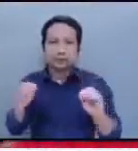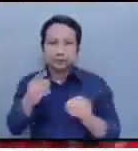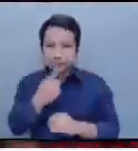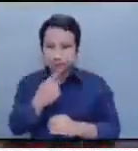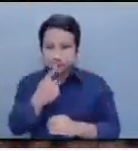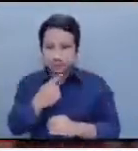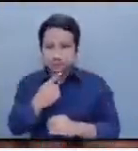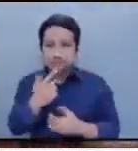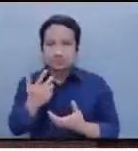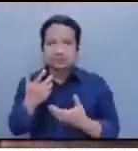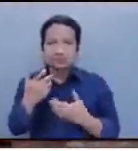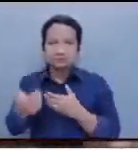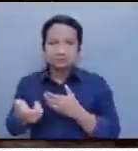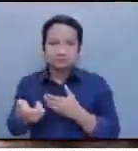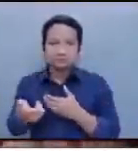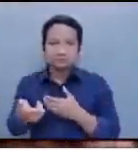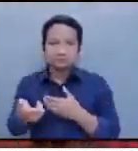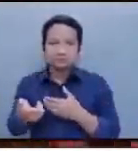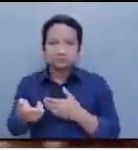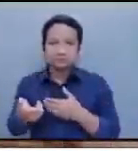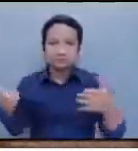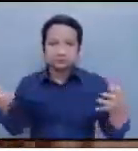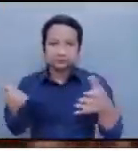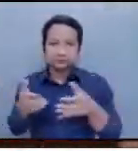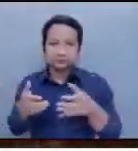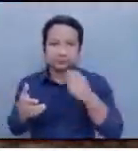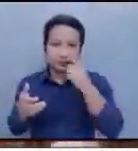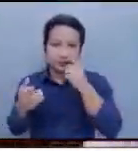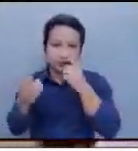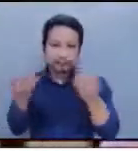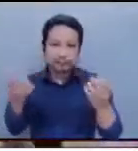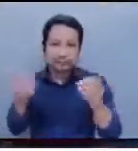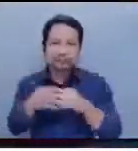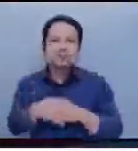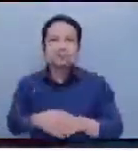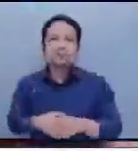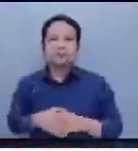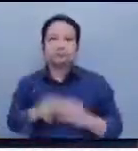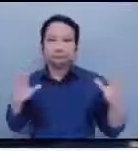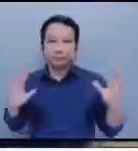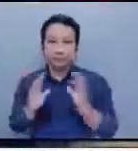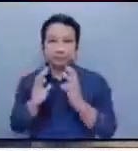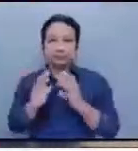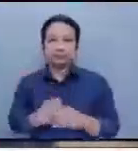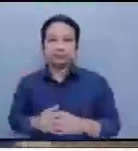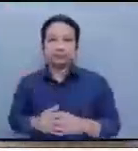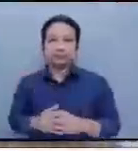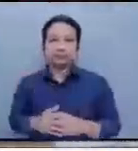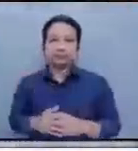Subalit kalagitnaan ng kanilang pagmumol, bigla na lang nagkomprontahan na.